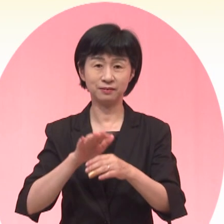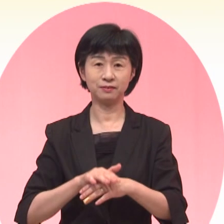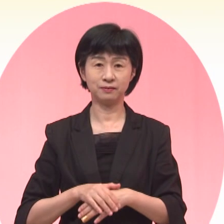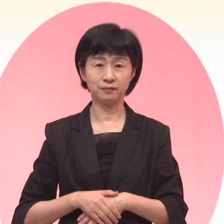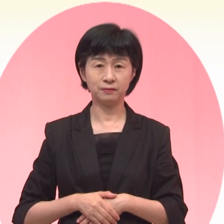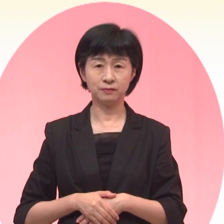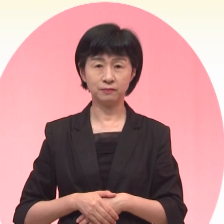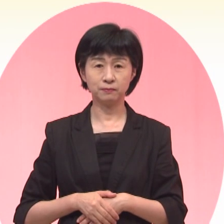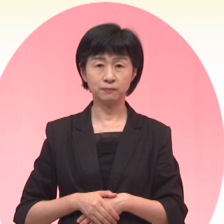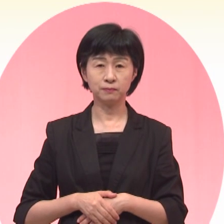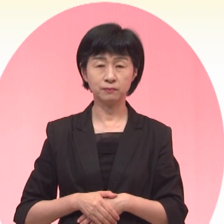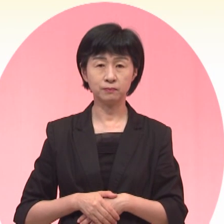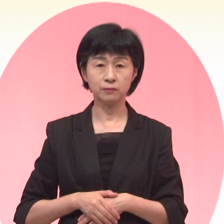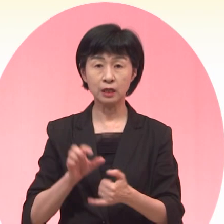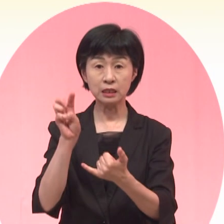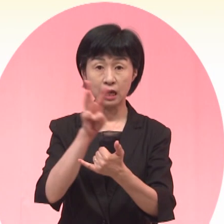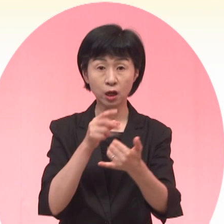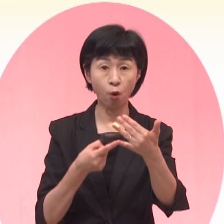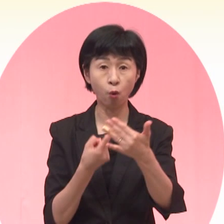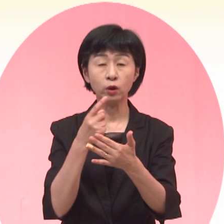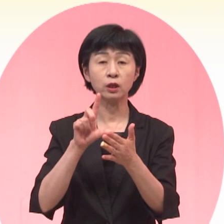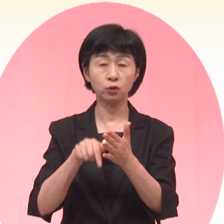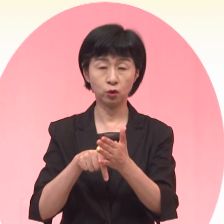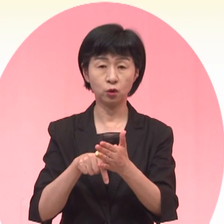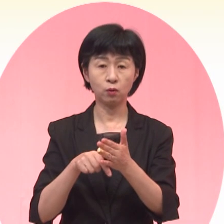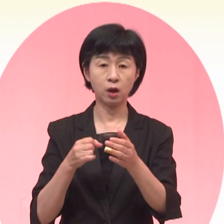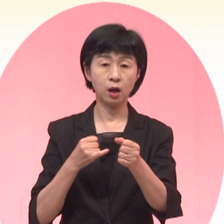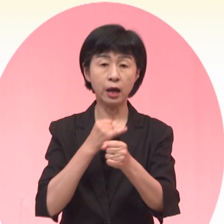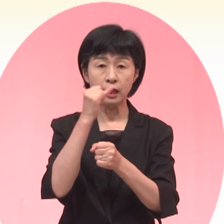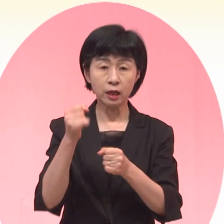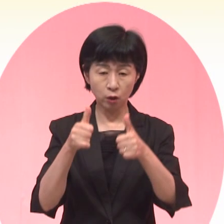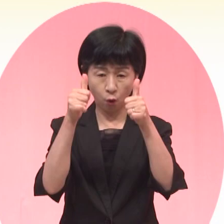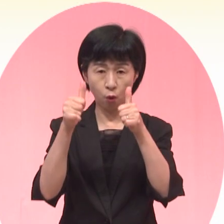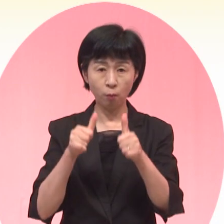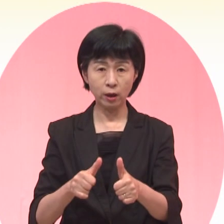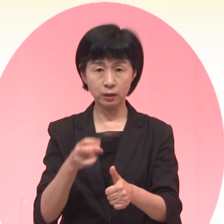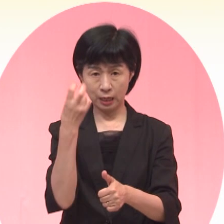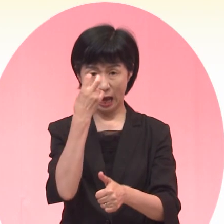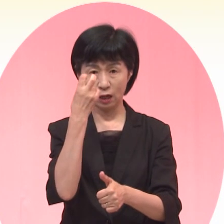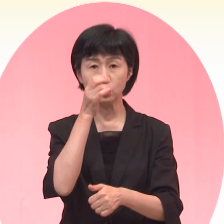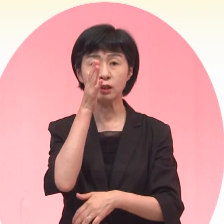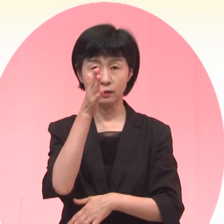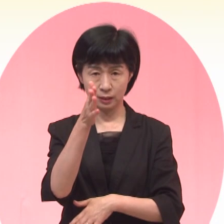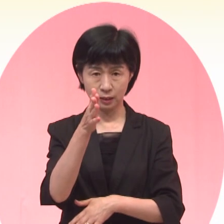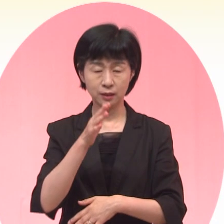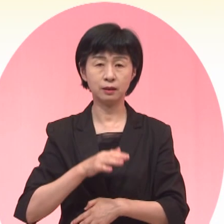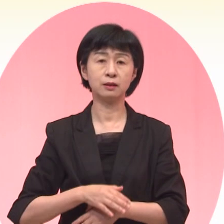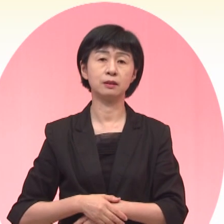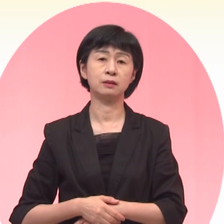。災害時には市町村ホームページなどで確認してください。